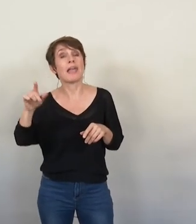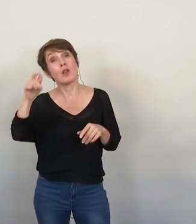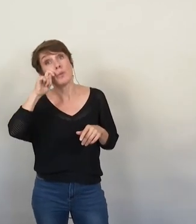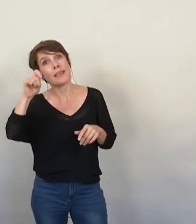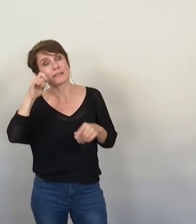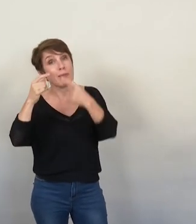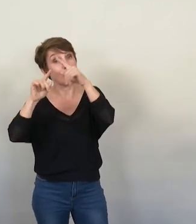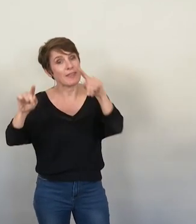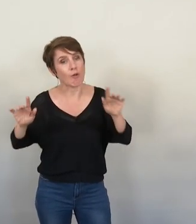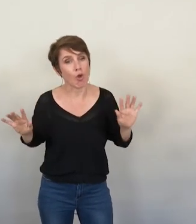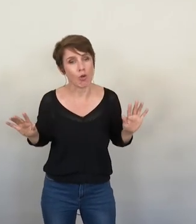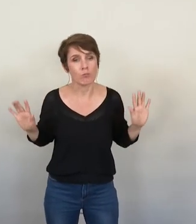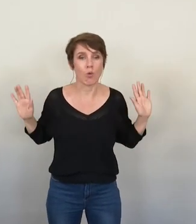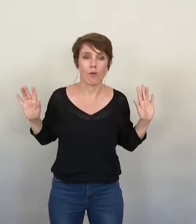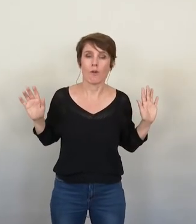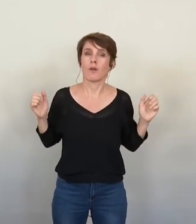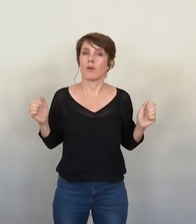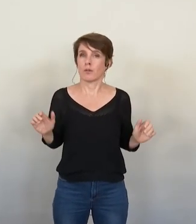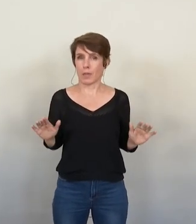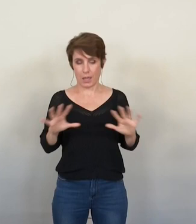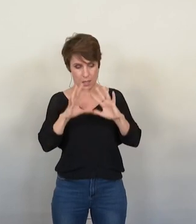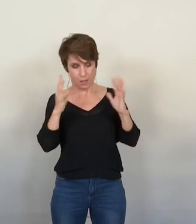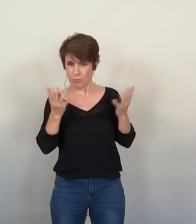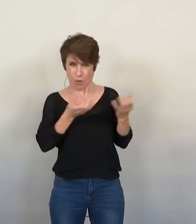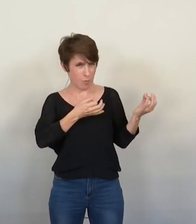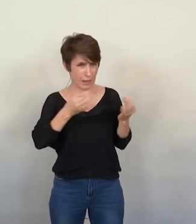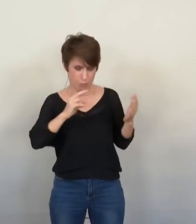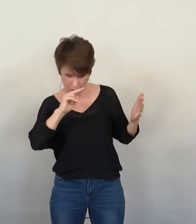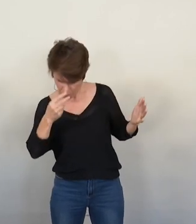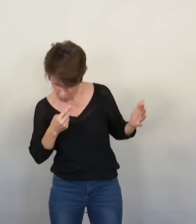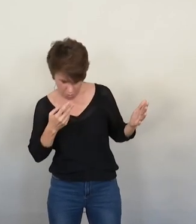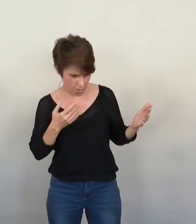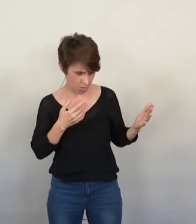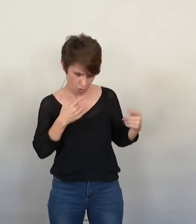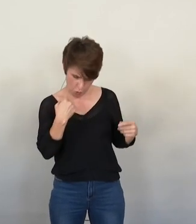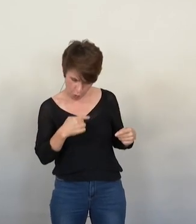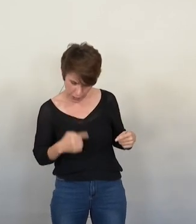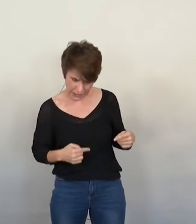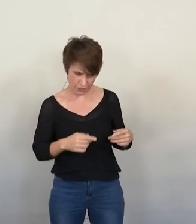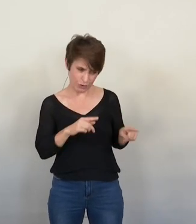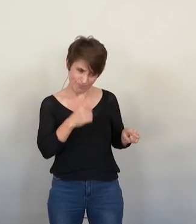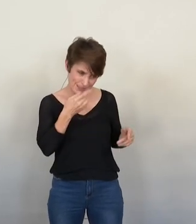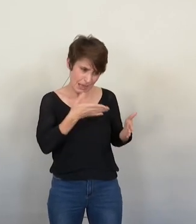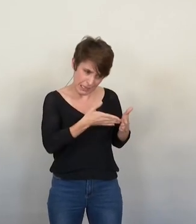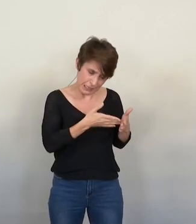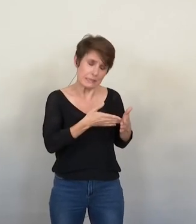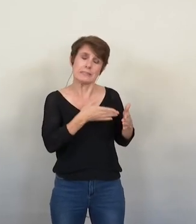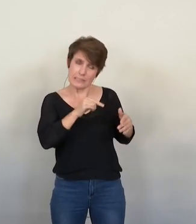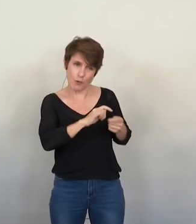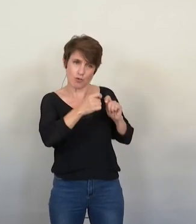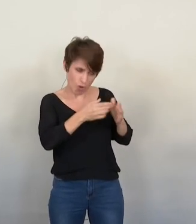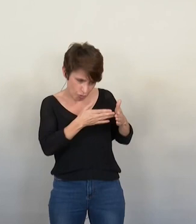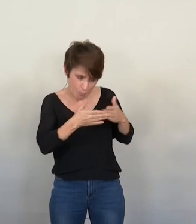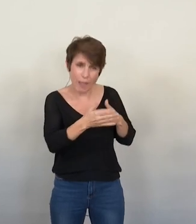euh mais que pour autant en permanence nous sommes en train de nous ajuster et d'ailleurs les nouvelles